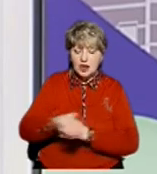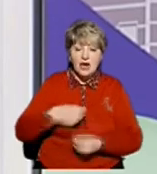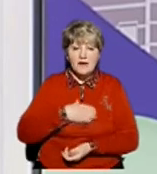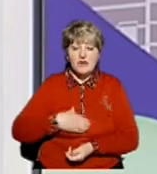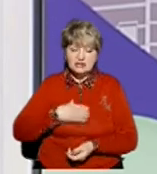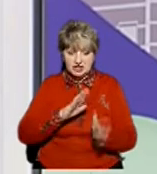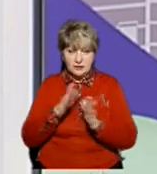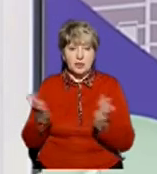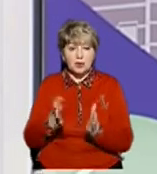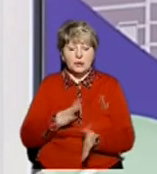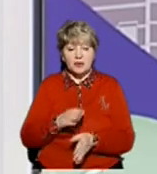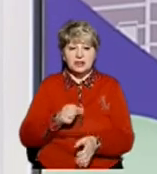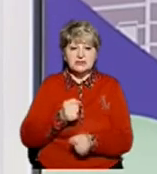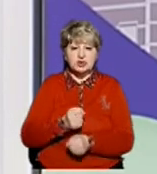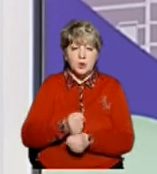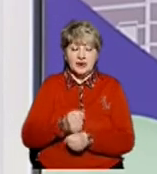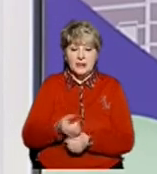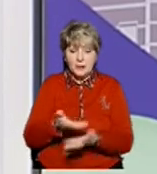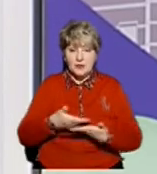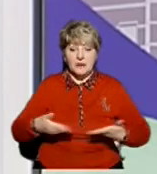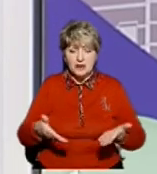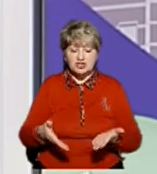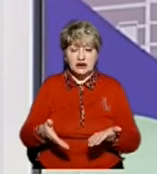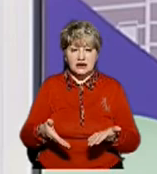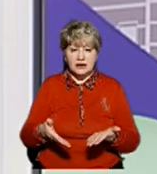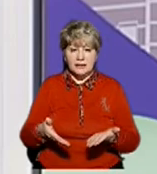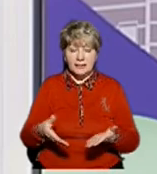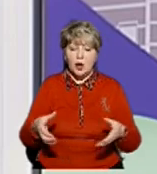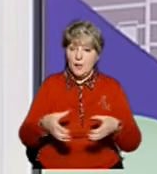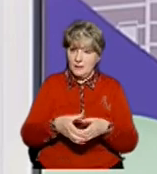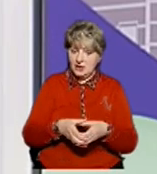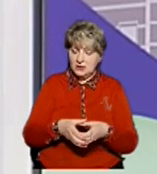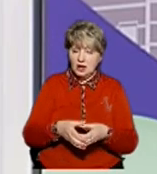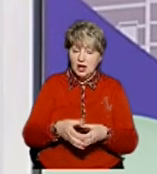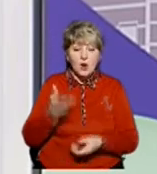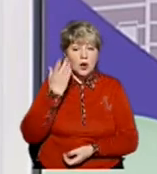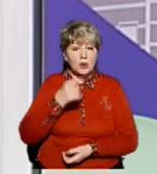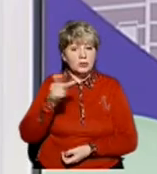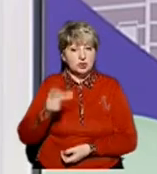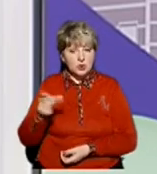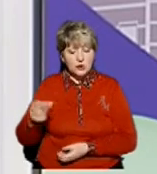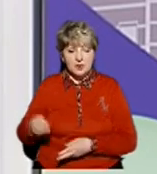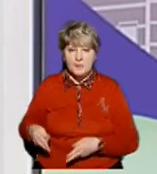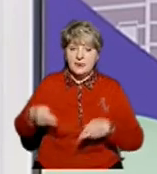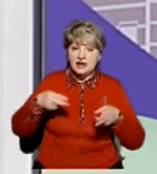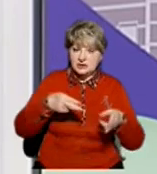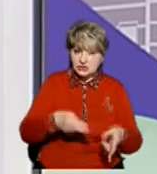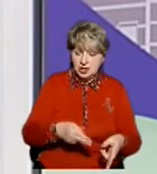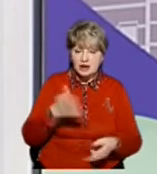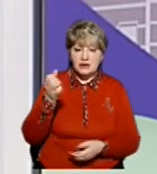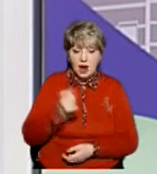був зроблений нами, нашою командою, це коли люди приїжджають, а наплив, якщо